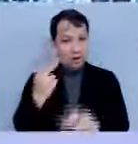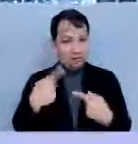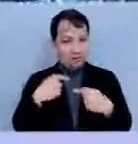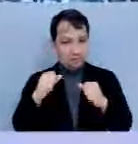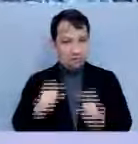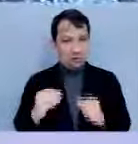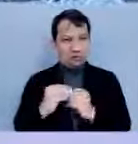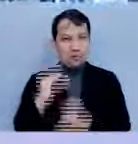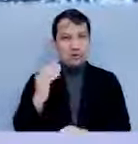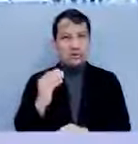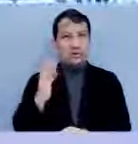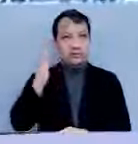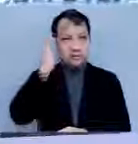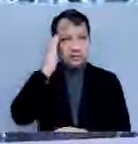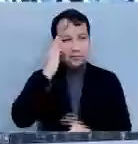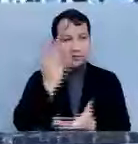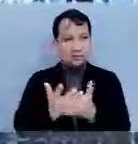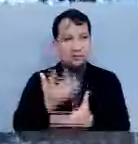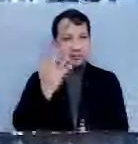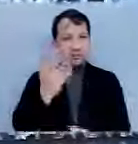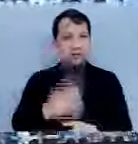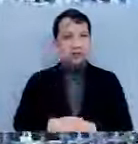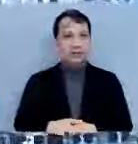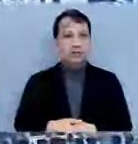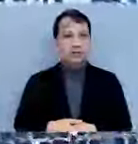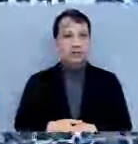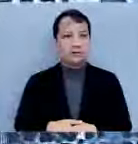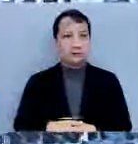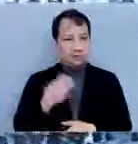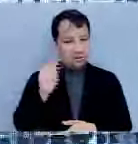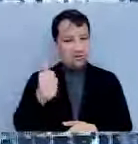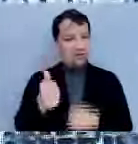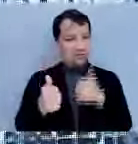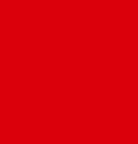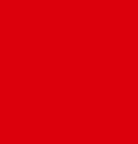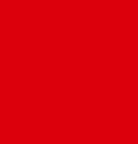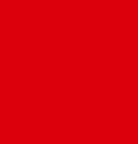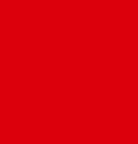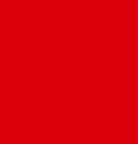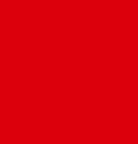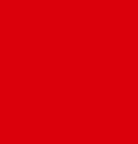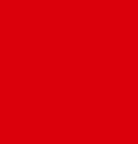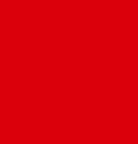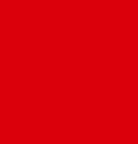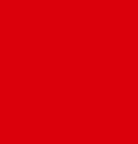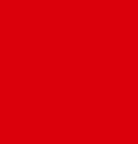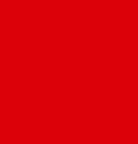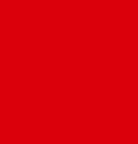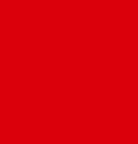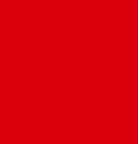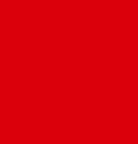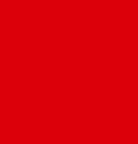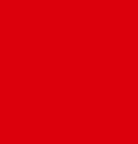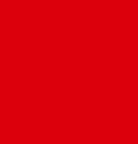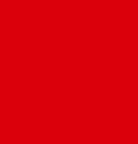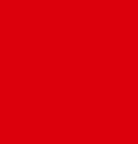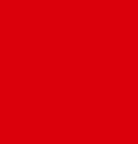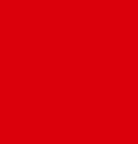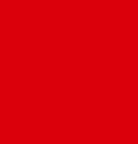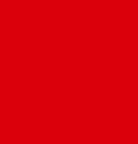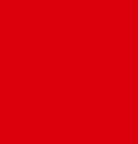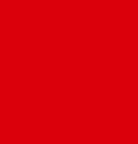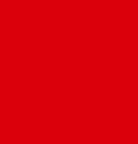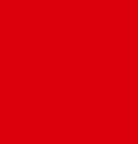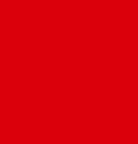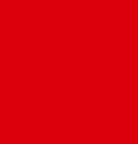ding K-yamanan. Okay. Mga kapatid, Julius Babaw po. Iba na ang